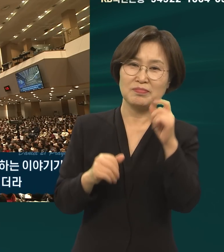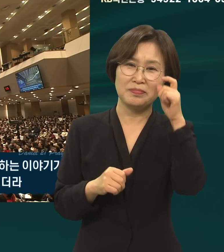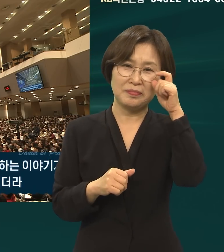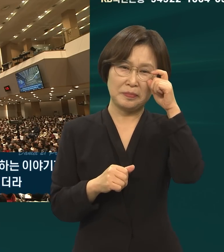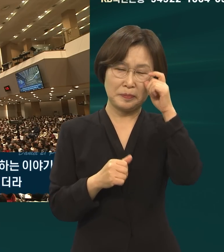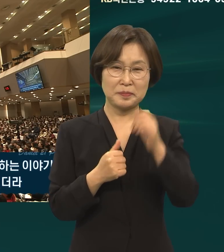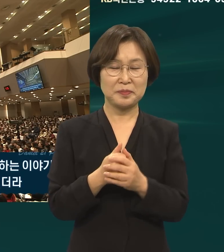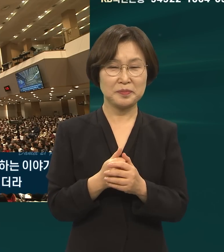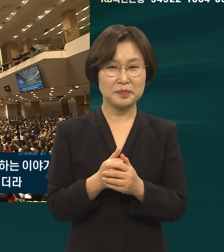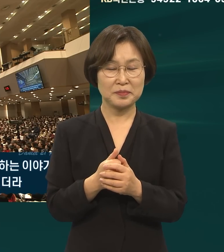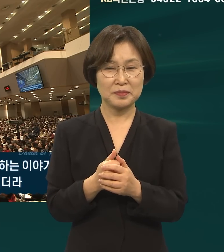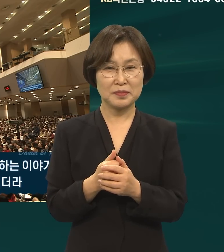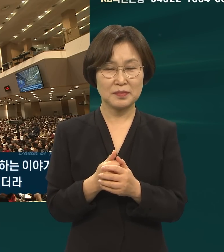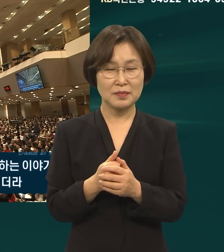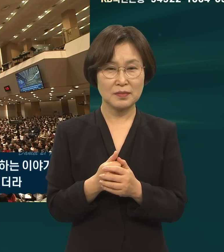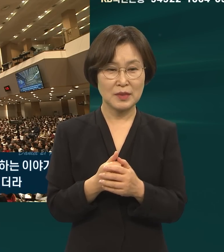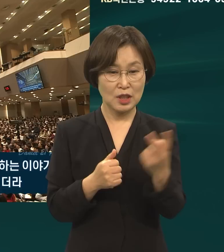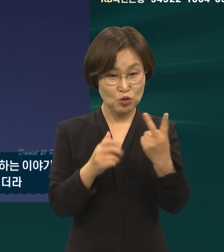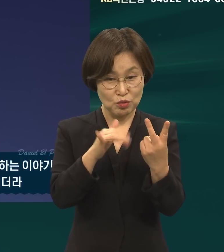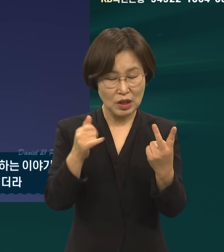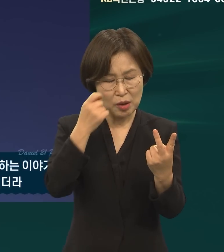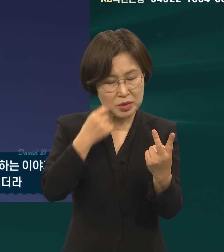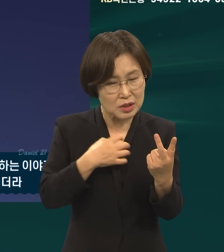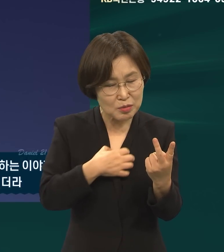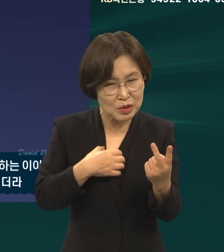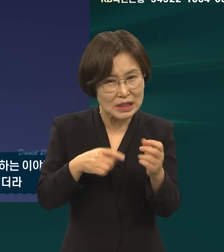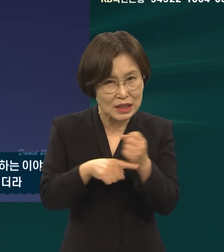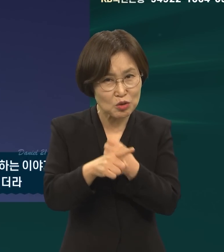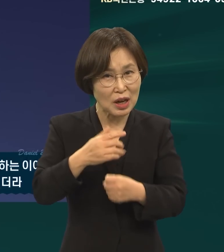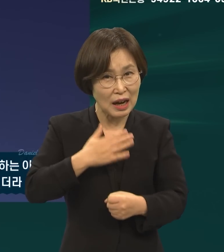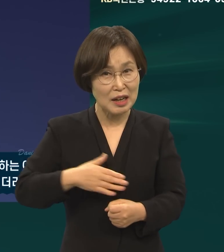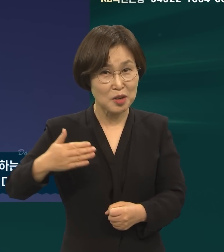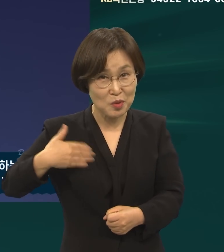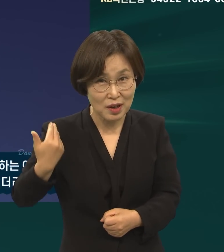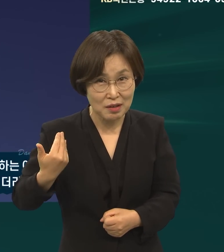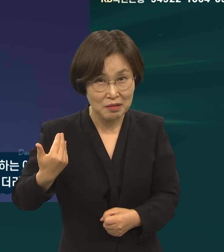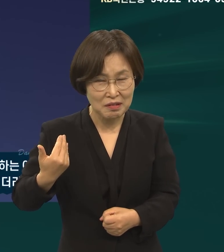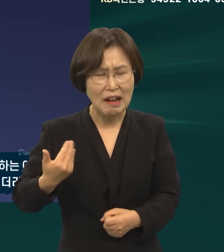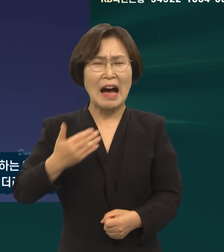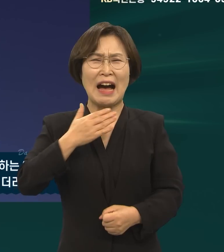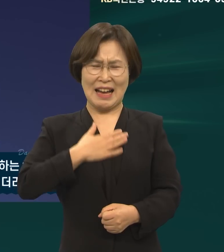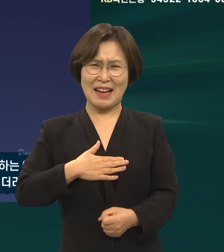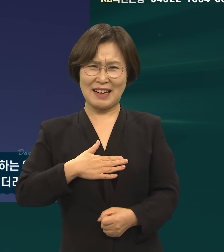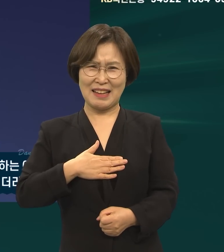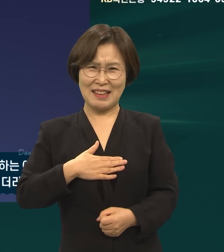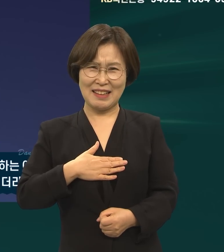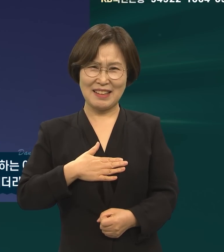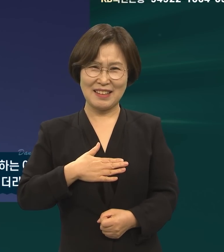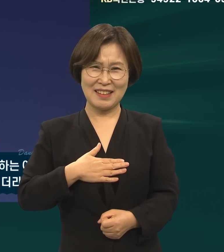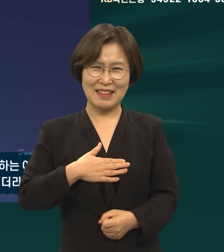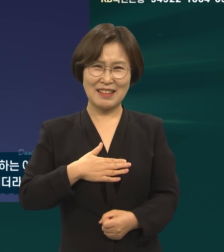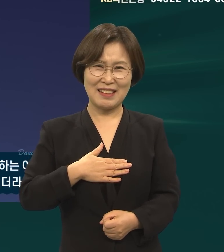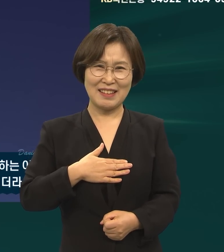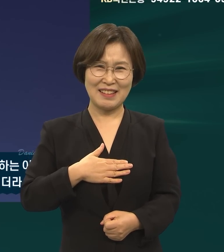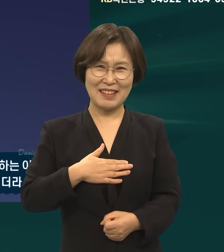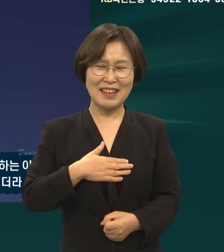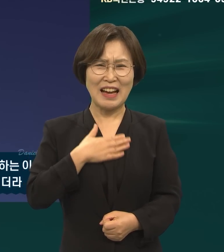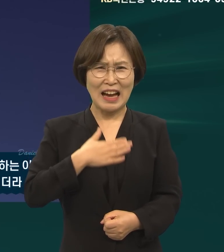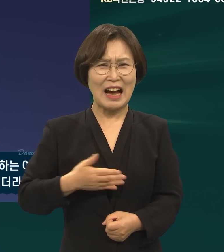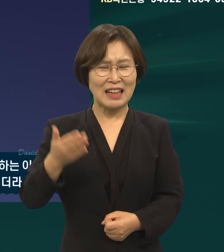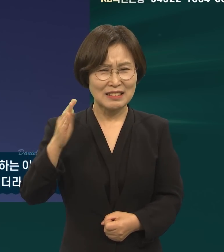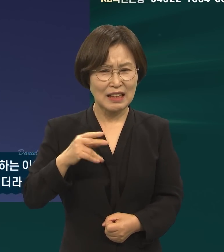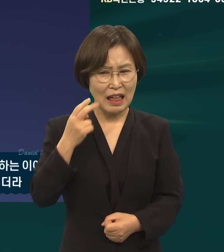자, 예수님이 이들이 뭐 때문에 슬퍼하는지 알아요, 몰라요? 아시면서도 바로 안 가르쳐주고, 너 뭐 때문에 이렇게 무슨 얘기 나누는